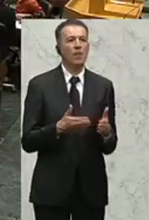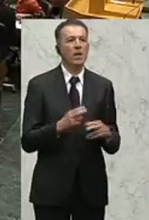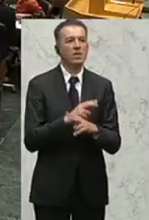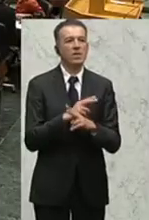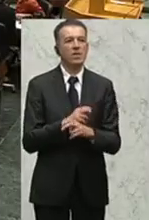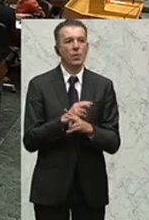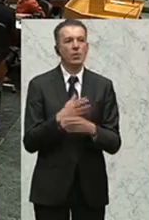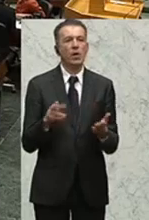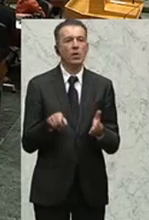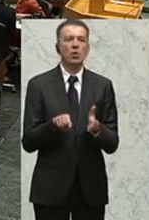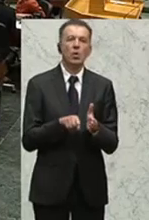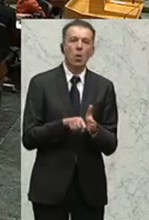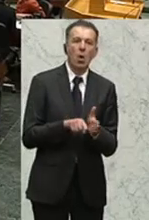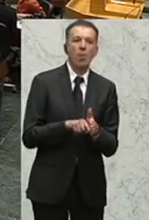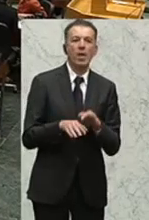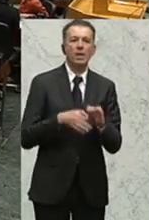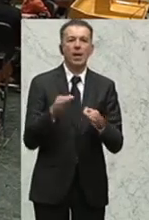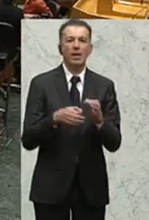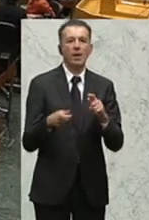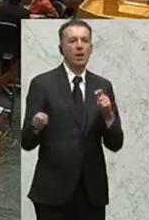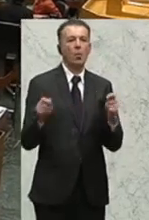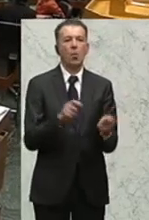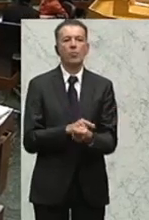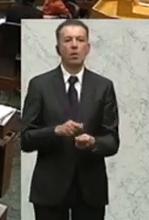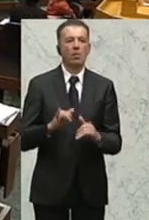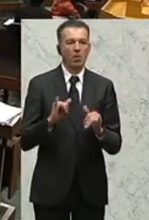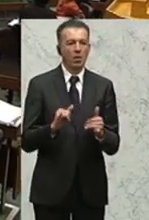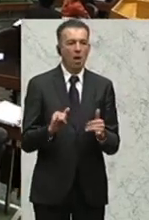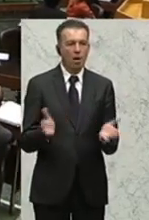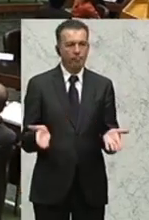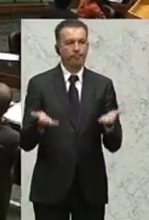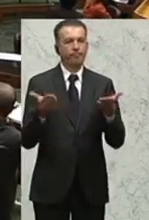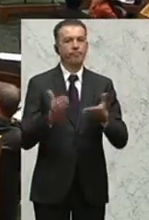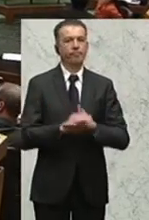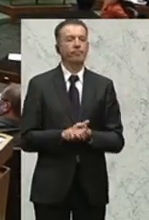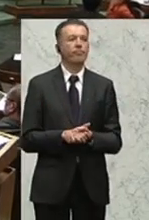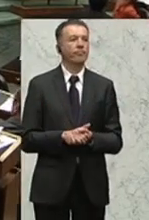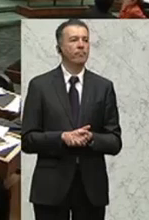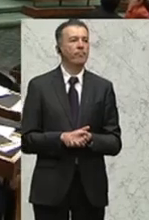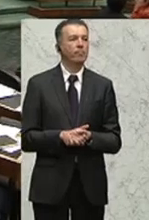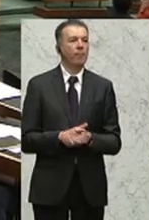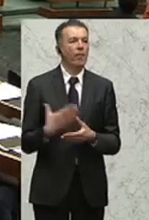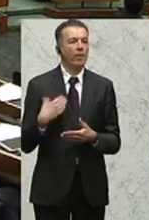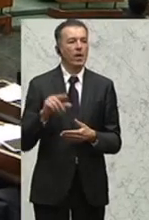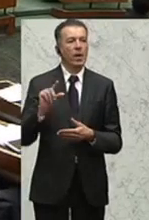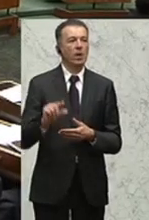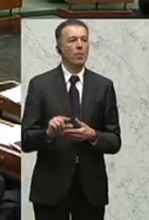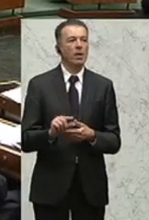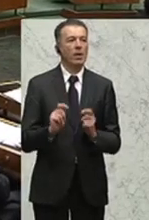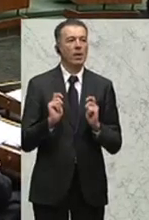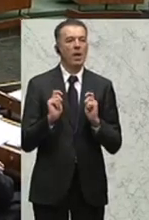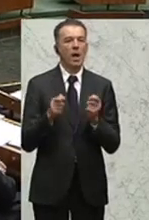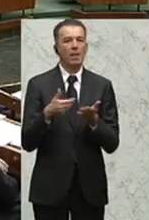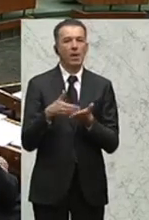österreichische normenstrategie umsetzen wer dafür ist ge ein Zeichen das ist wiederum die Minderheit der